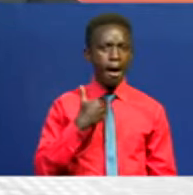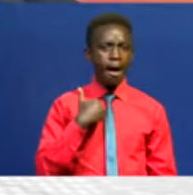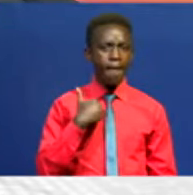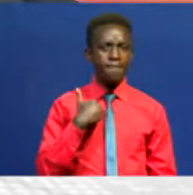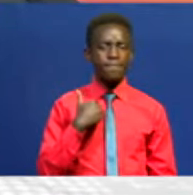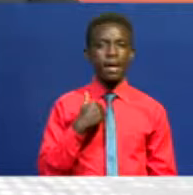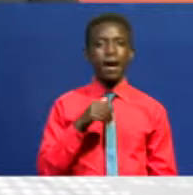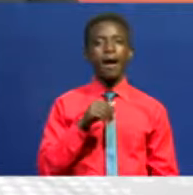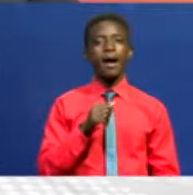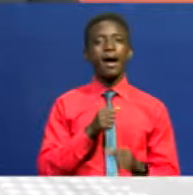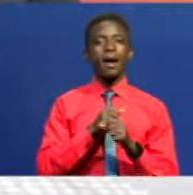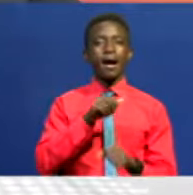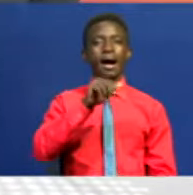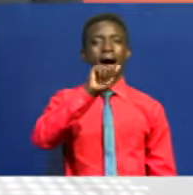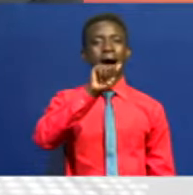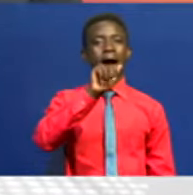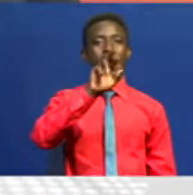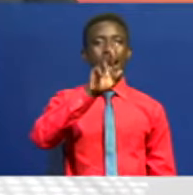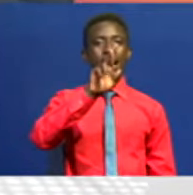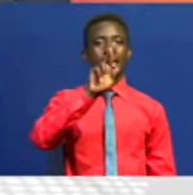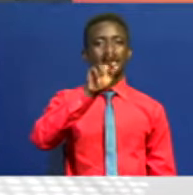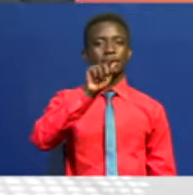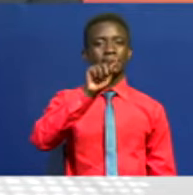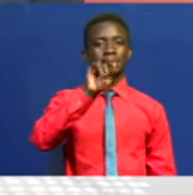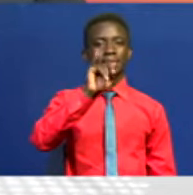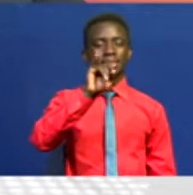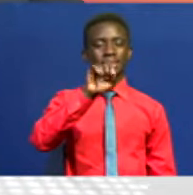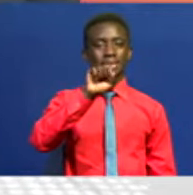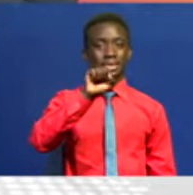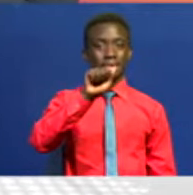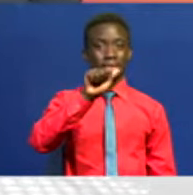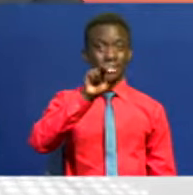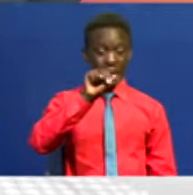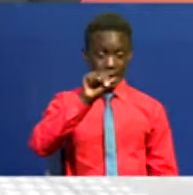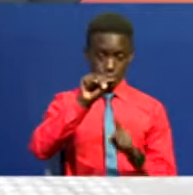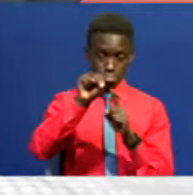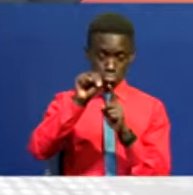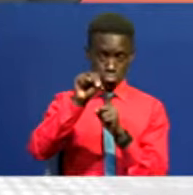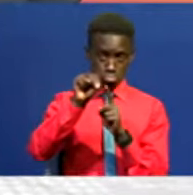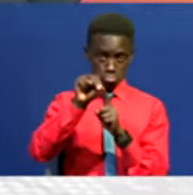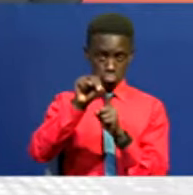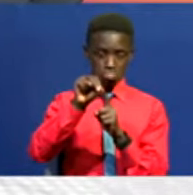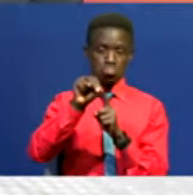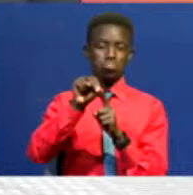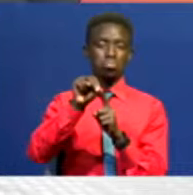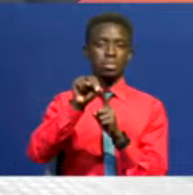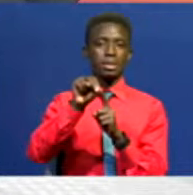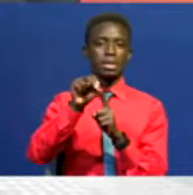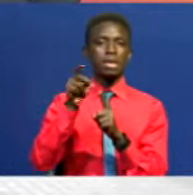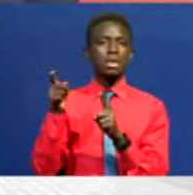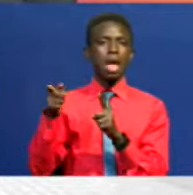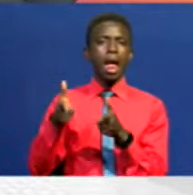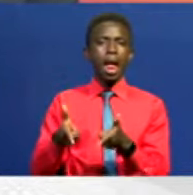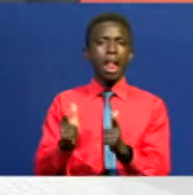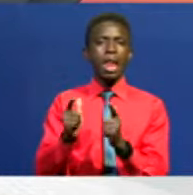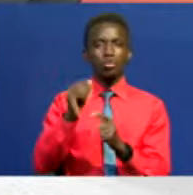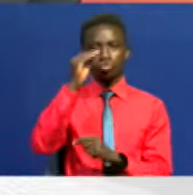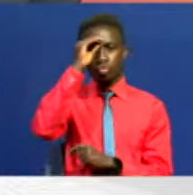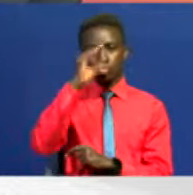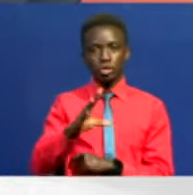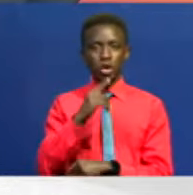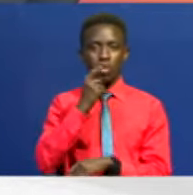inaitwa artisan. Artisan ni kiwango ambacho kinawachukua ama kinakubalia mwanafunzi ambaye amepata